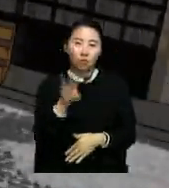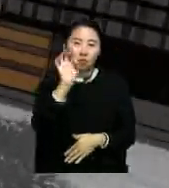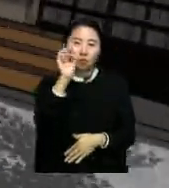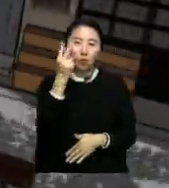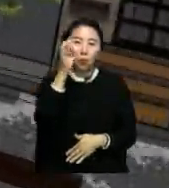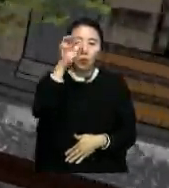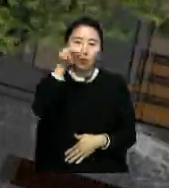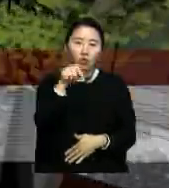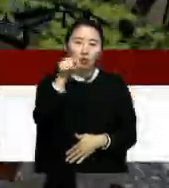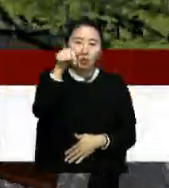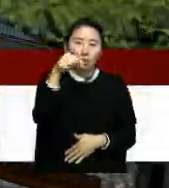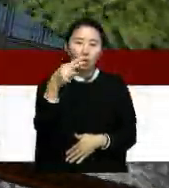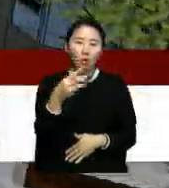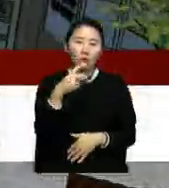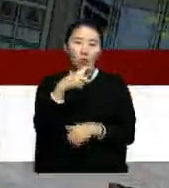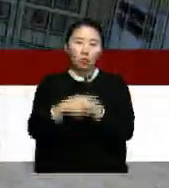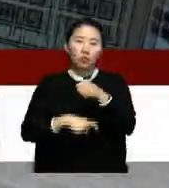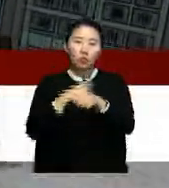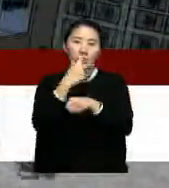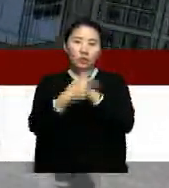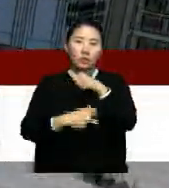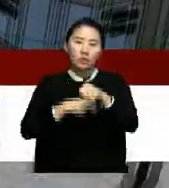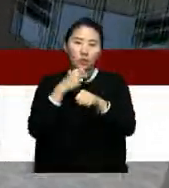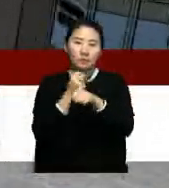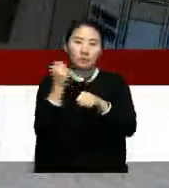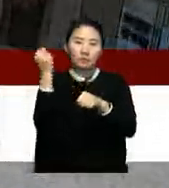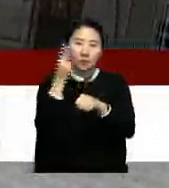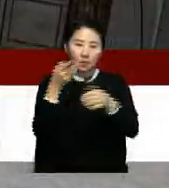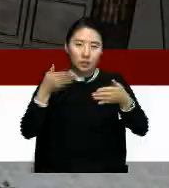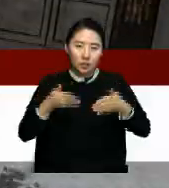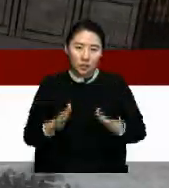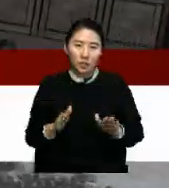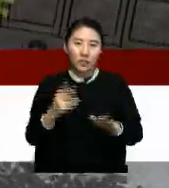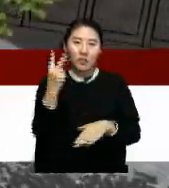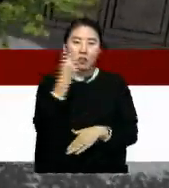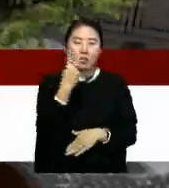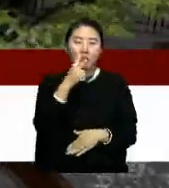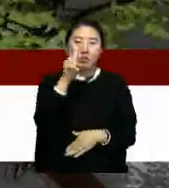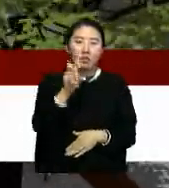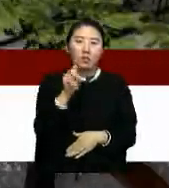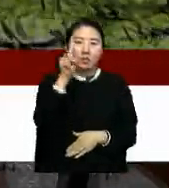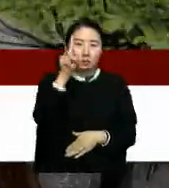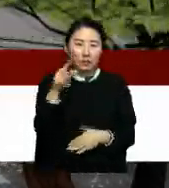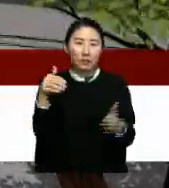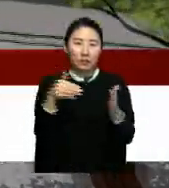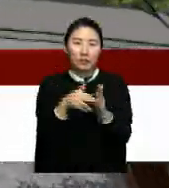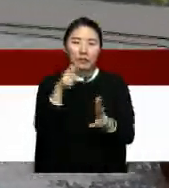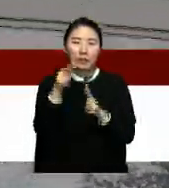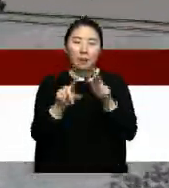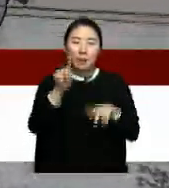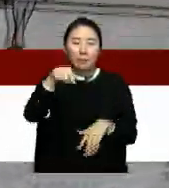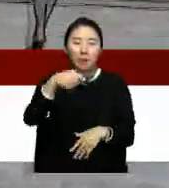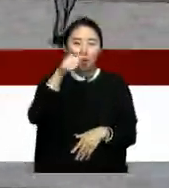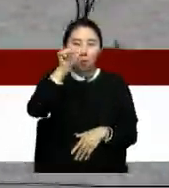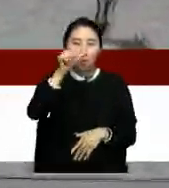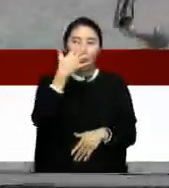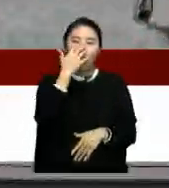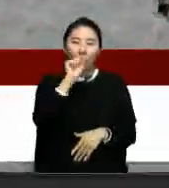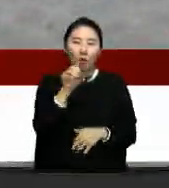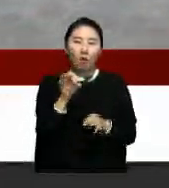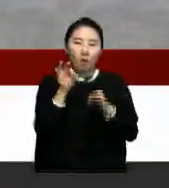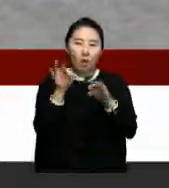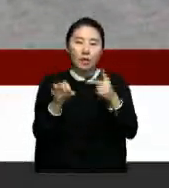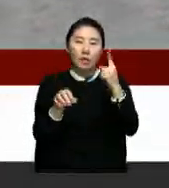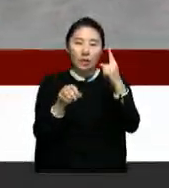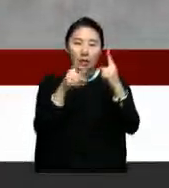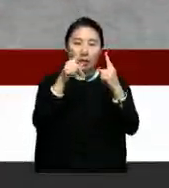용주골 일대가 60, 70년대 거리로 재현됩니다. 2021년까지 사업비 105억 원을 투입해